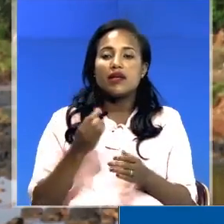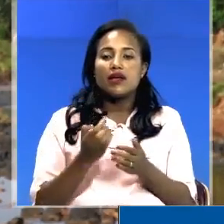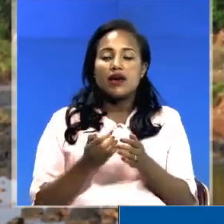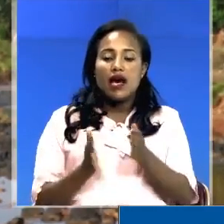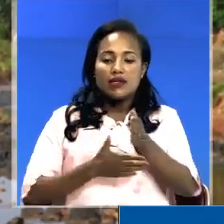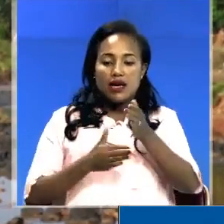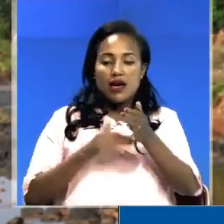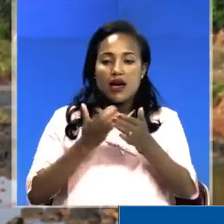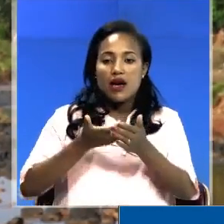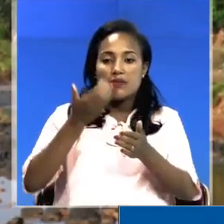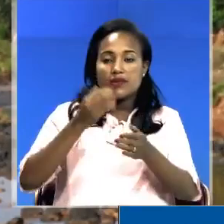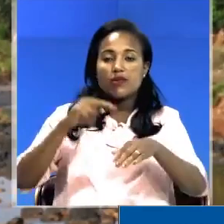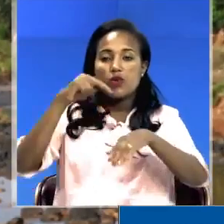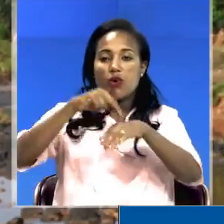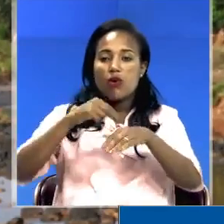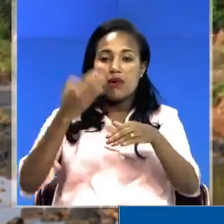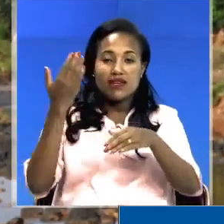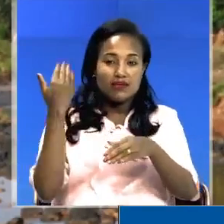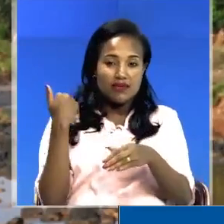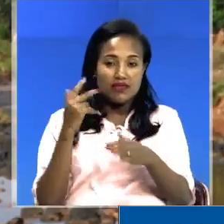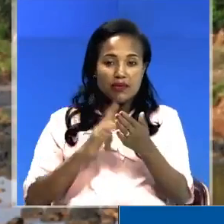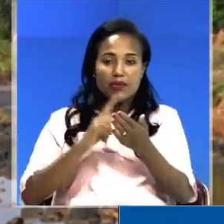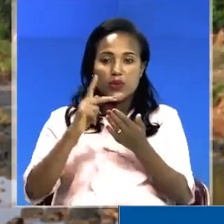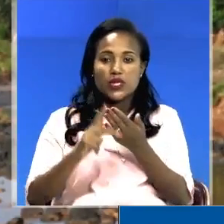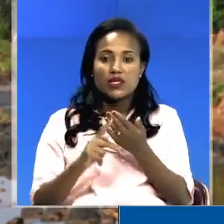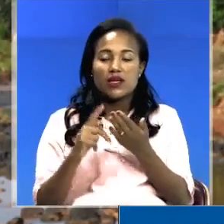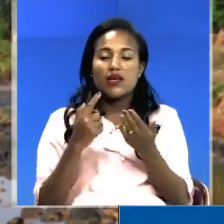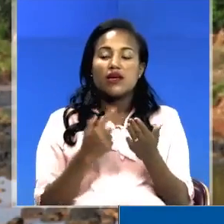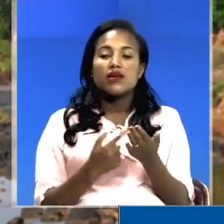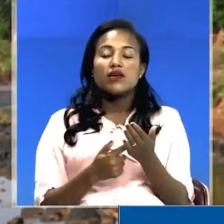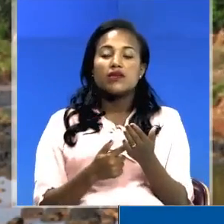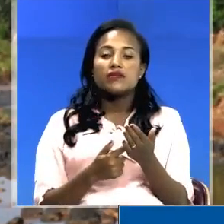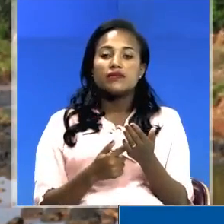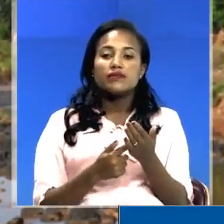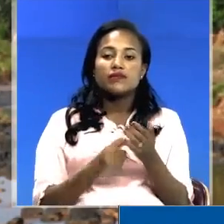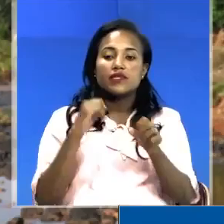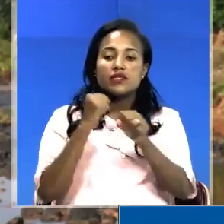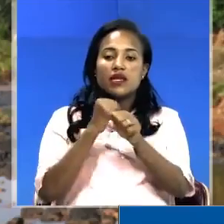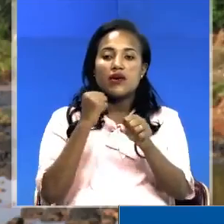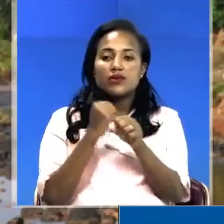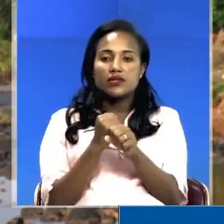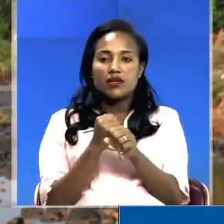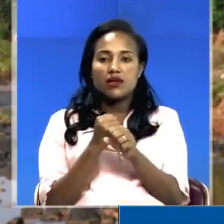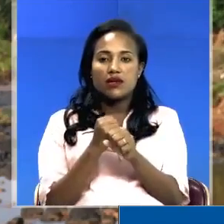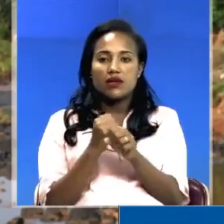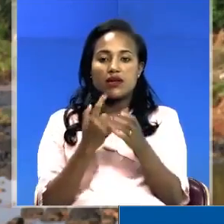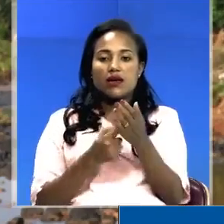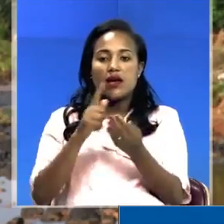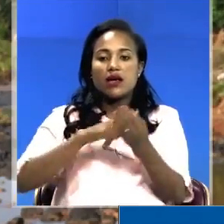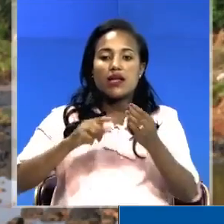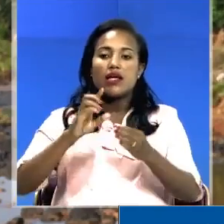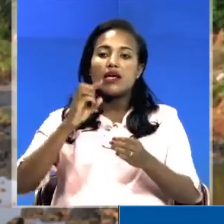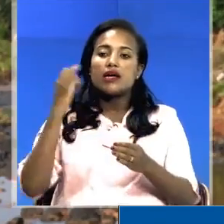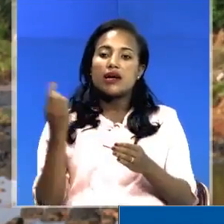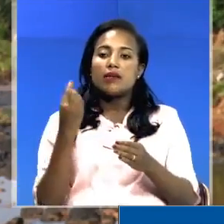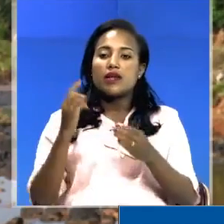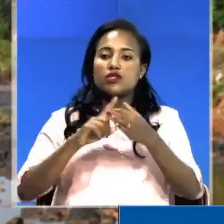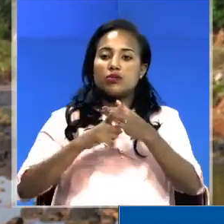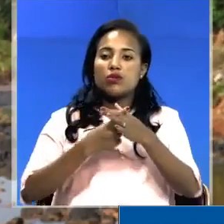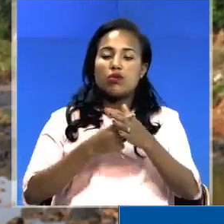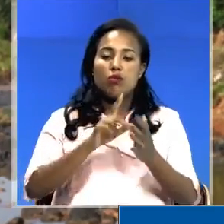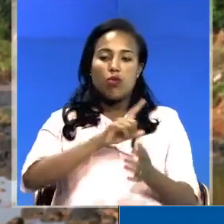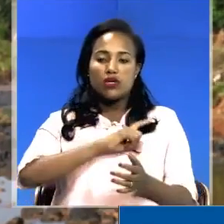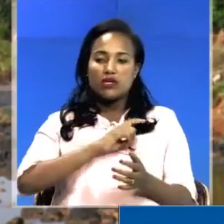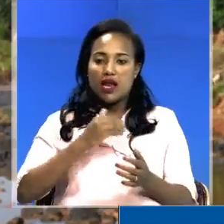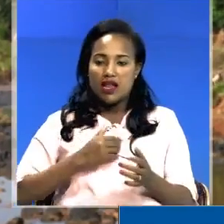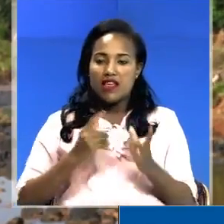የሚባል የተቋቋመ ከዚህ በፊት በፕሮጀክት ያንን ስራውን እንዲሰራ ያ አካል ከቀበሌ ሊቀመንበር ጀምሮ ፖሊስ አለ፣ የፍትህ